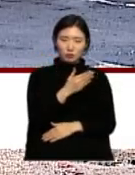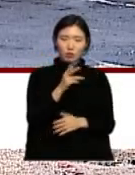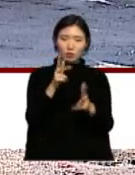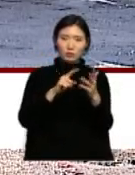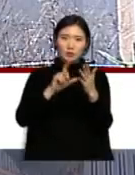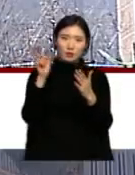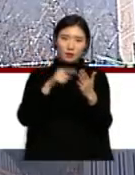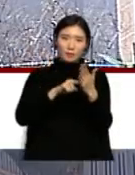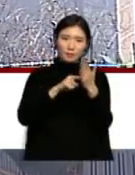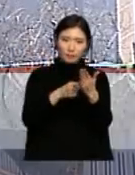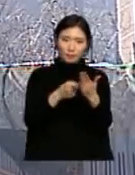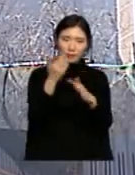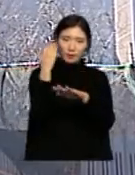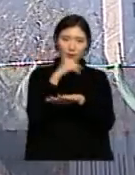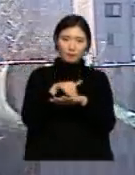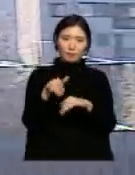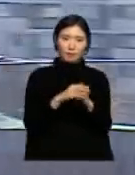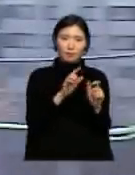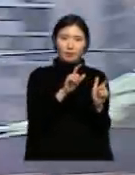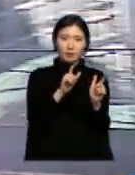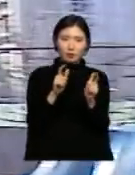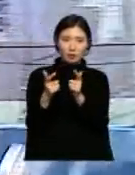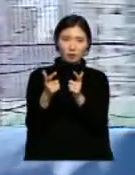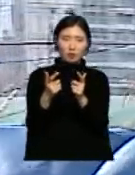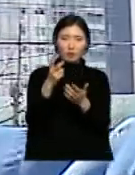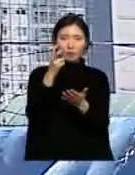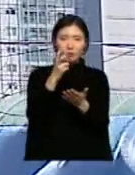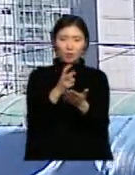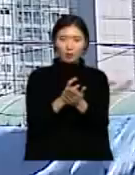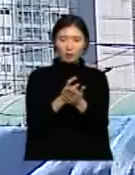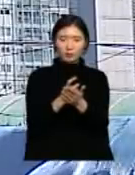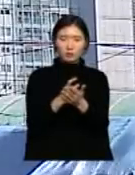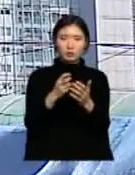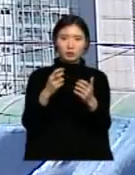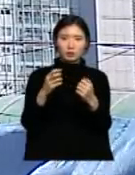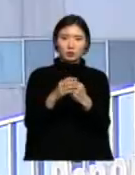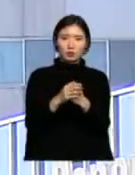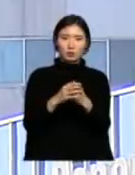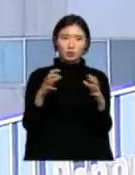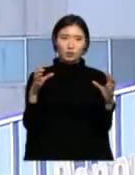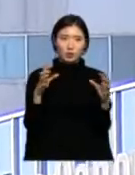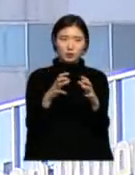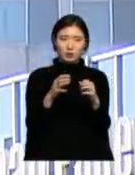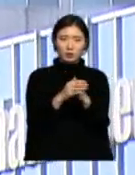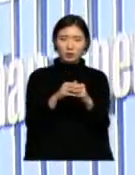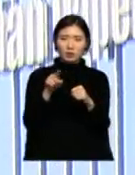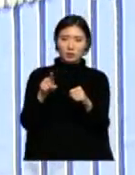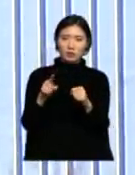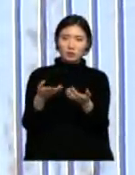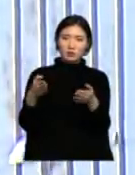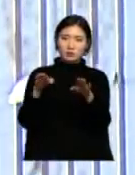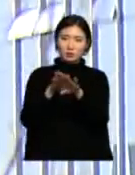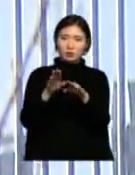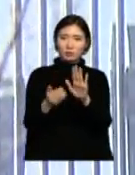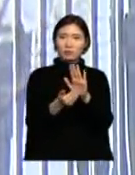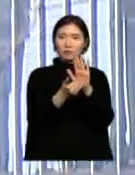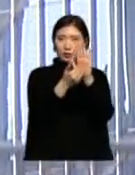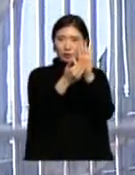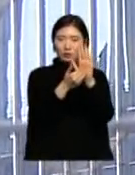전했습니다. 주민들은 각종 물리력과 법적 조치를 동원해서라도 폐기물 처리 시설을 막겠다고 밝혀